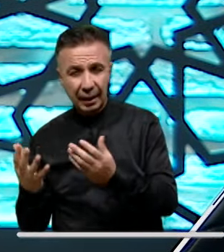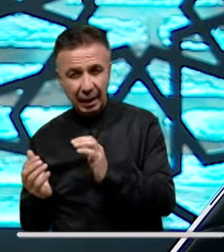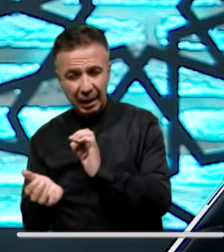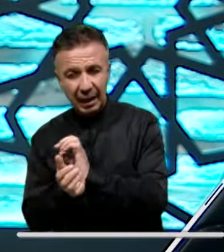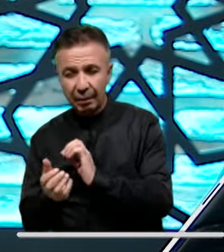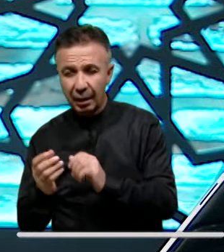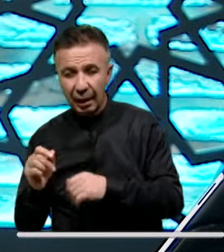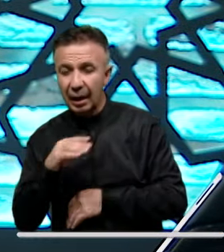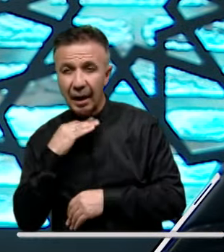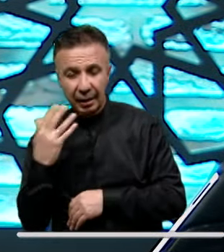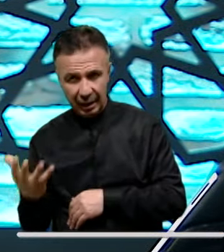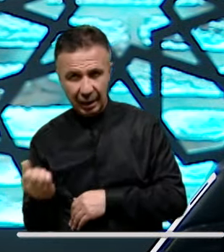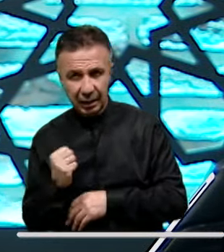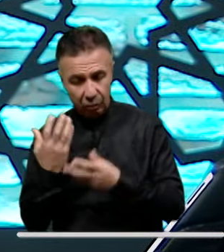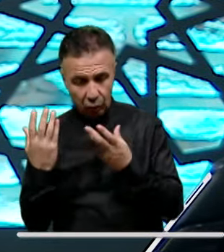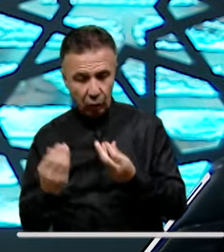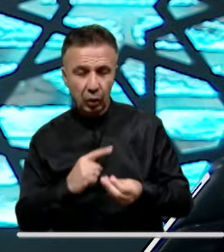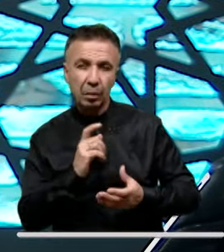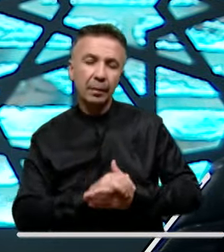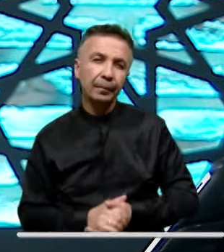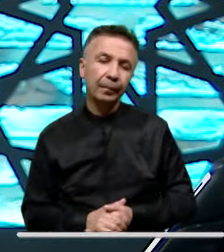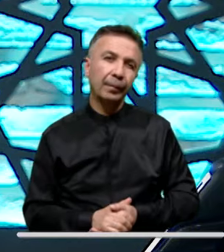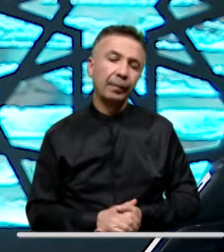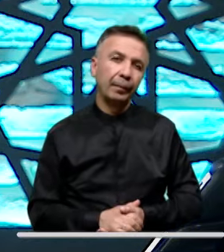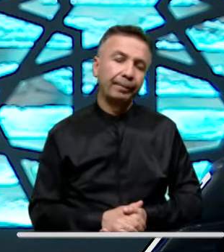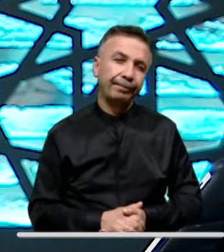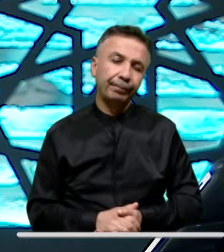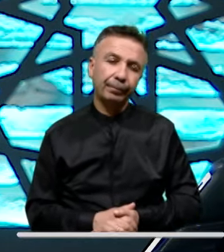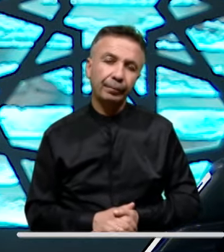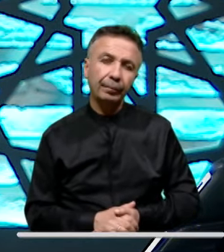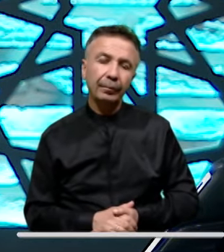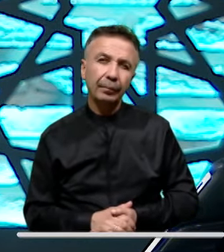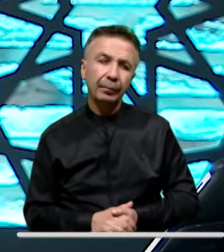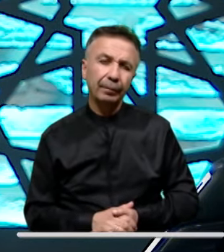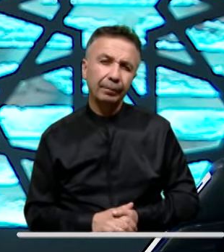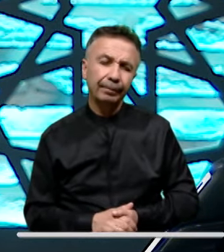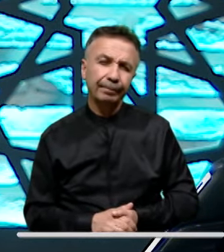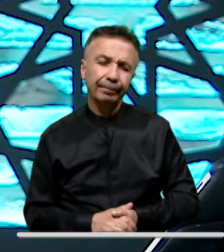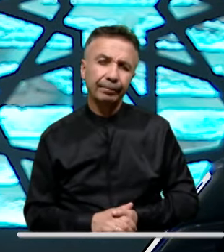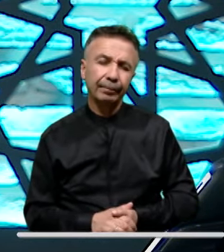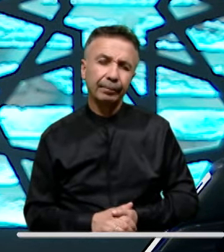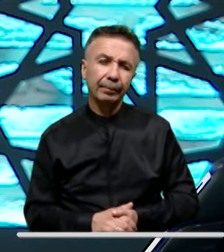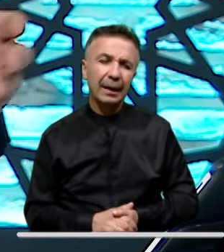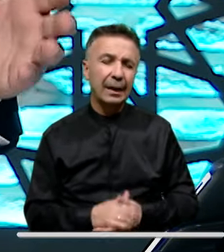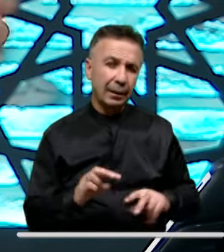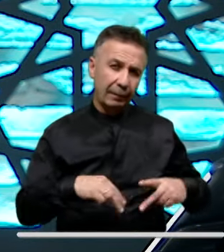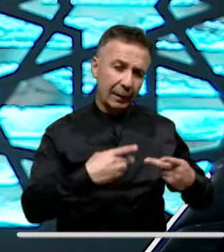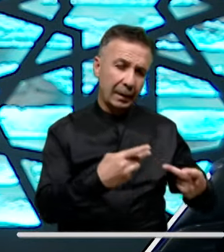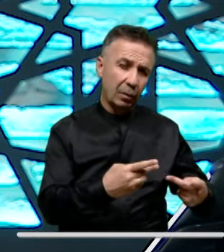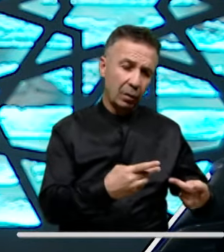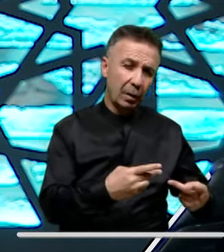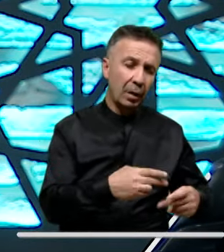akşamlar. Şimdi ben sorunun sonucunu değiştirir kanaatini taşıdığım için bunu özellikle sordum hocam. Bir vekalet yoluyla